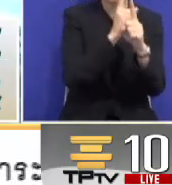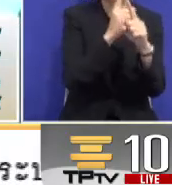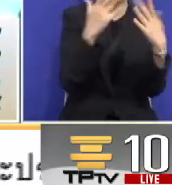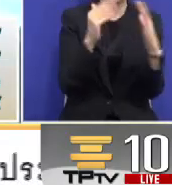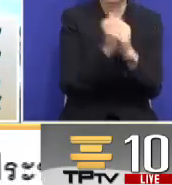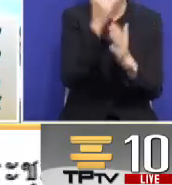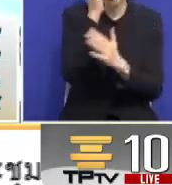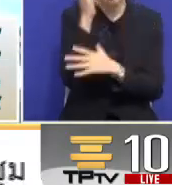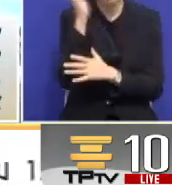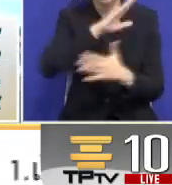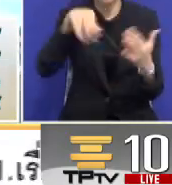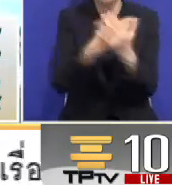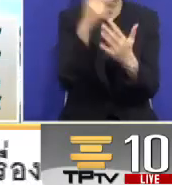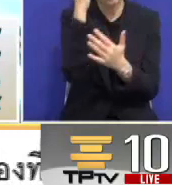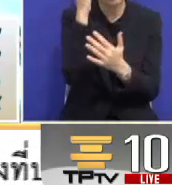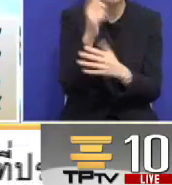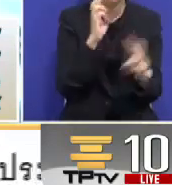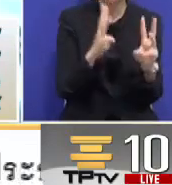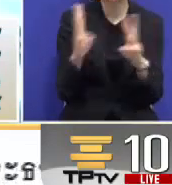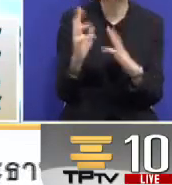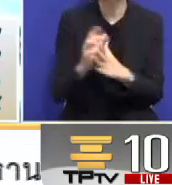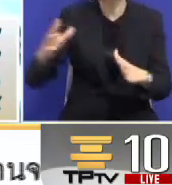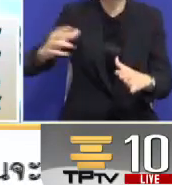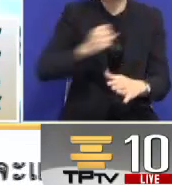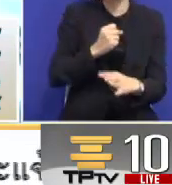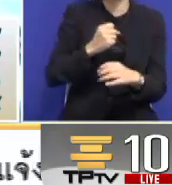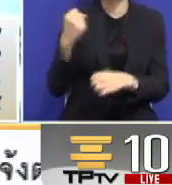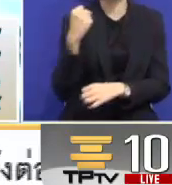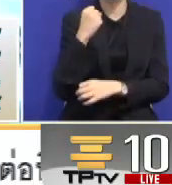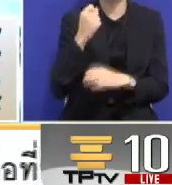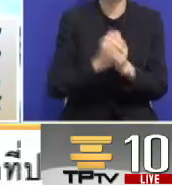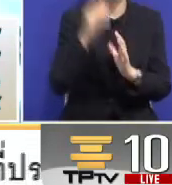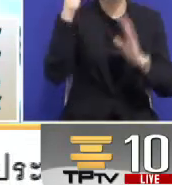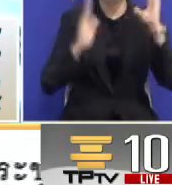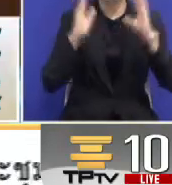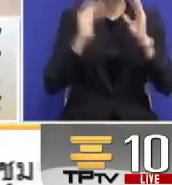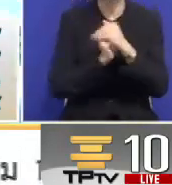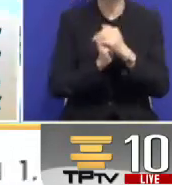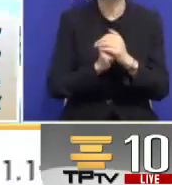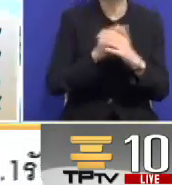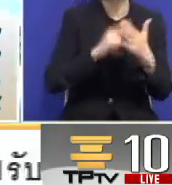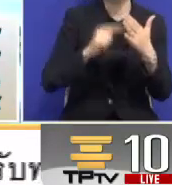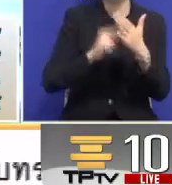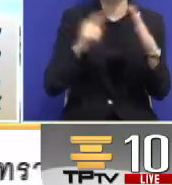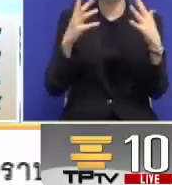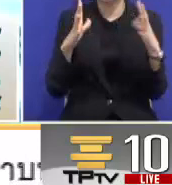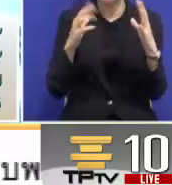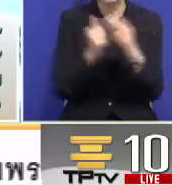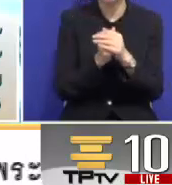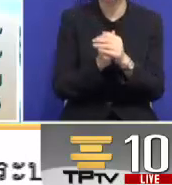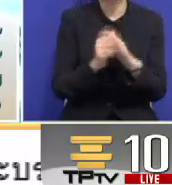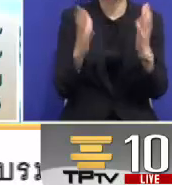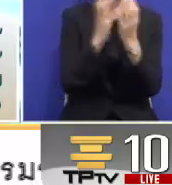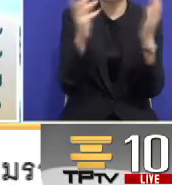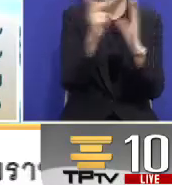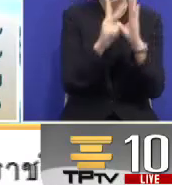หนทุกคนรู้จักหมดแล้วไม่ใช่วิธีทางประชาธิปไตยแน่นอนการประกาศเลิกใช้รัฐธรรมนูญ